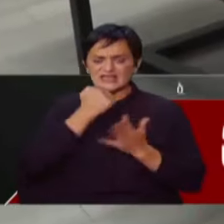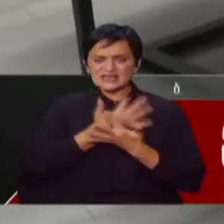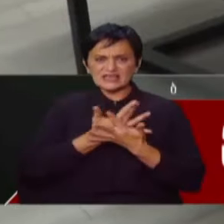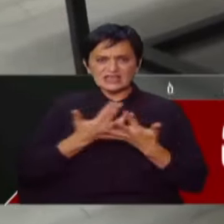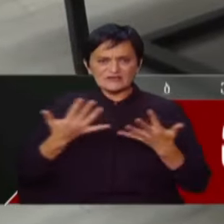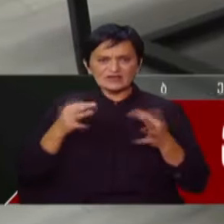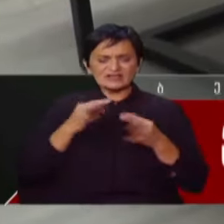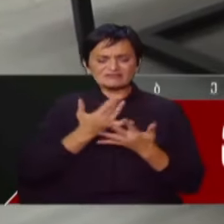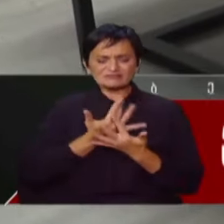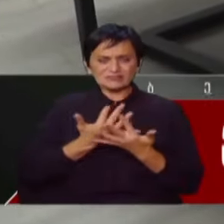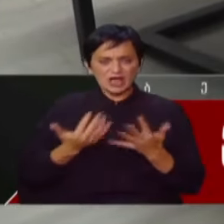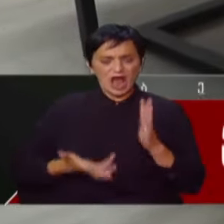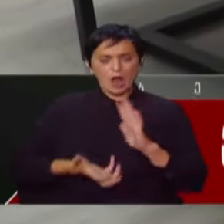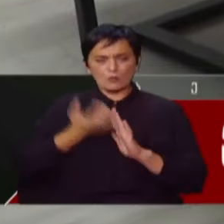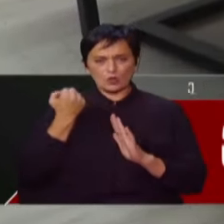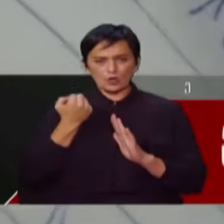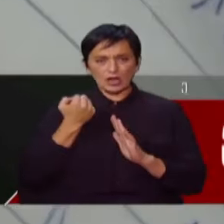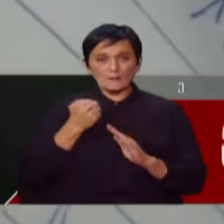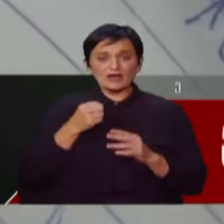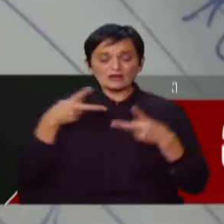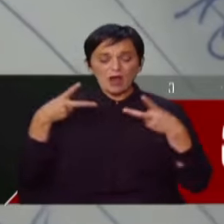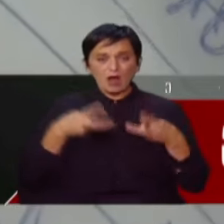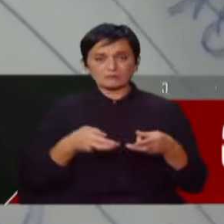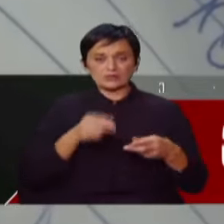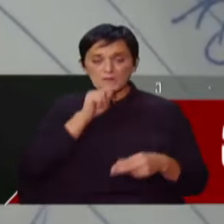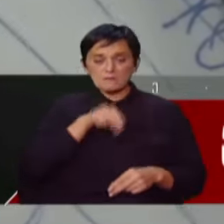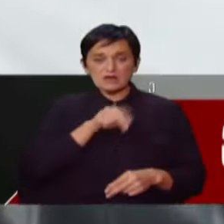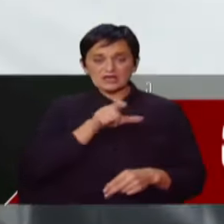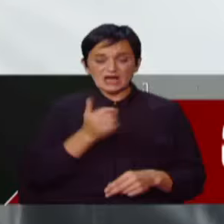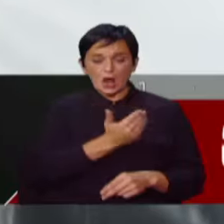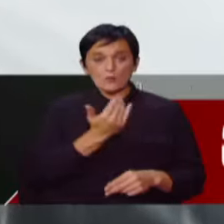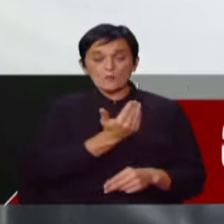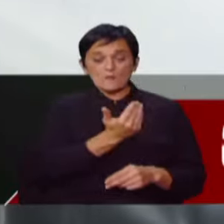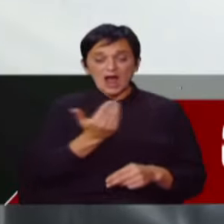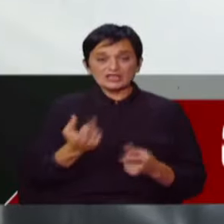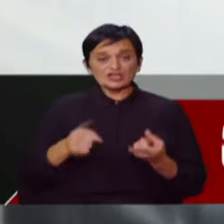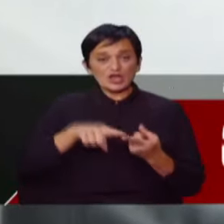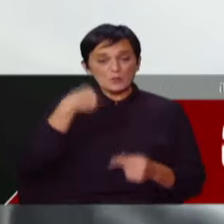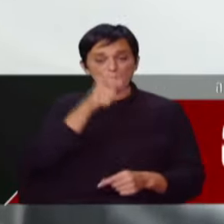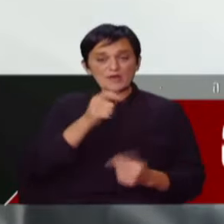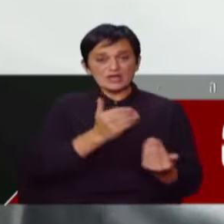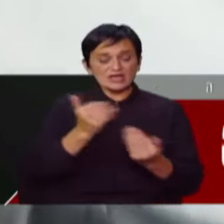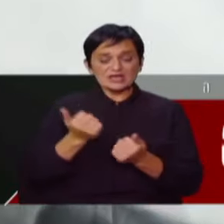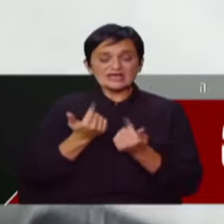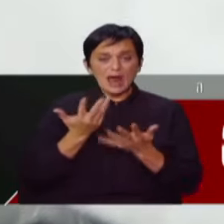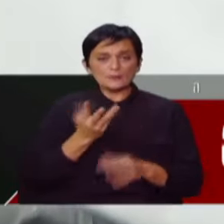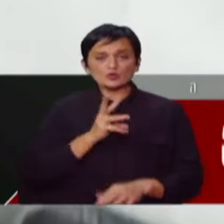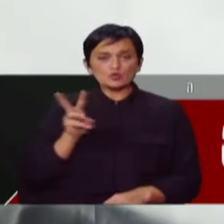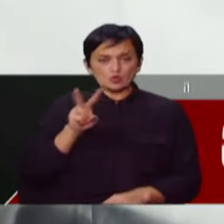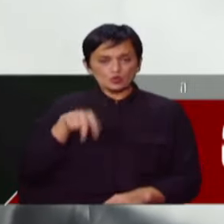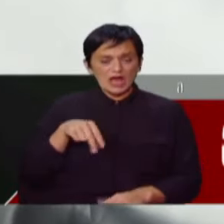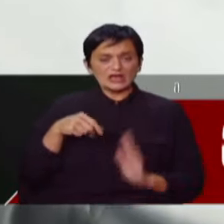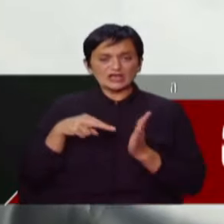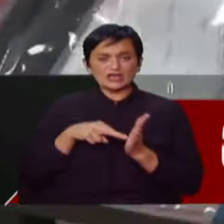და სატრანსპორტო საშუალებები ამოიღეს. ყადაღა დაედო ბრალდებულების და მათთან დაკავშირებული პირების კუთვნილ რამდენიმე მილიონი